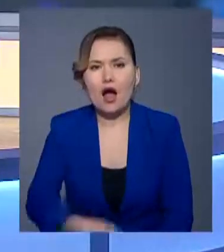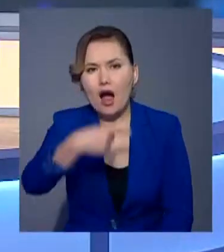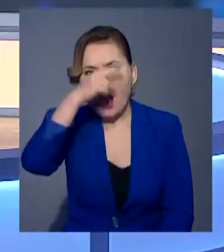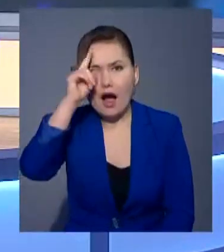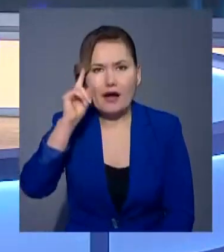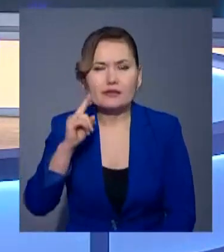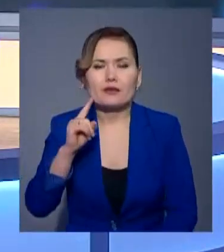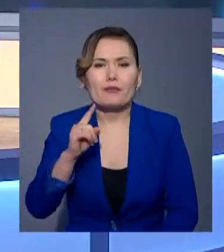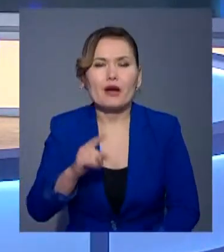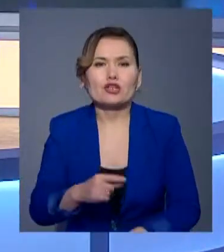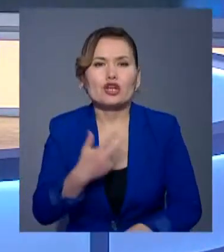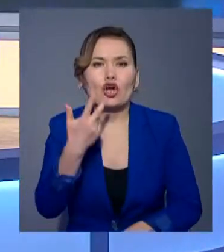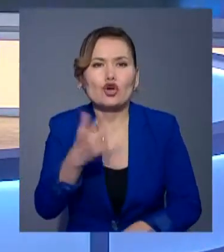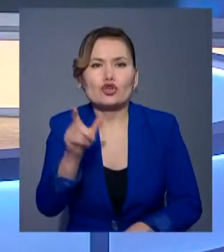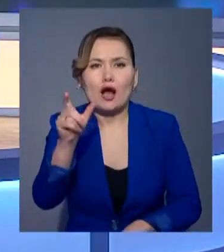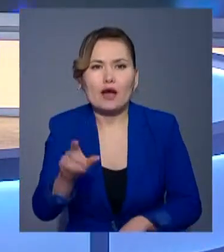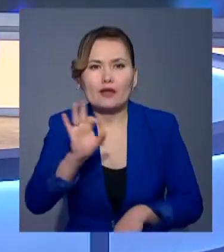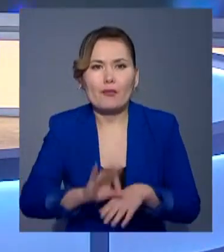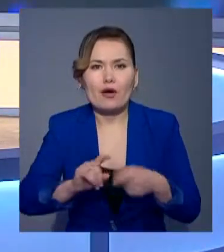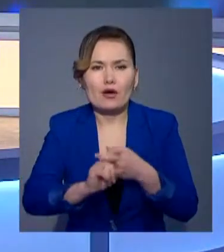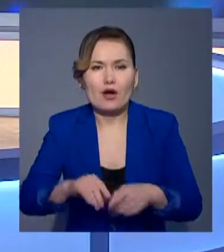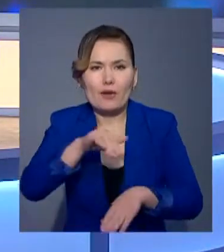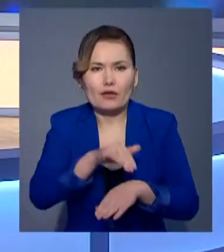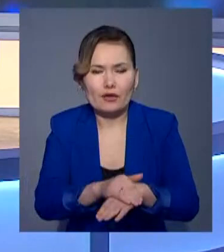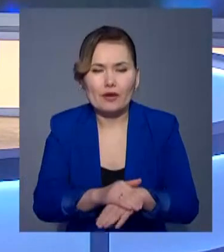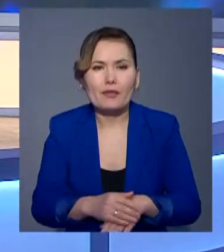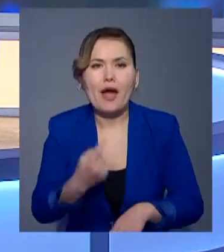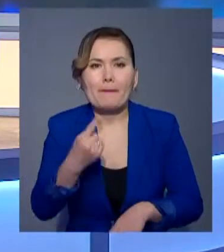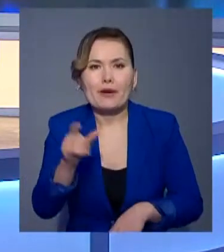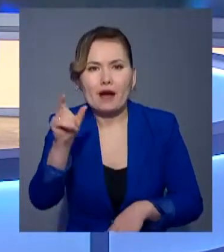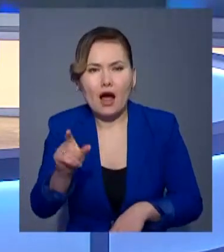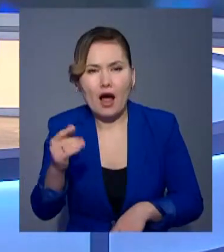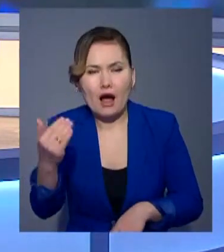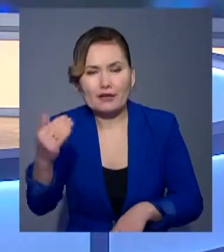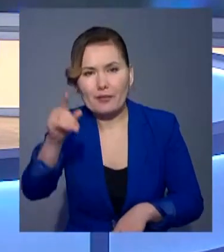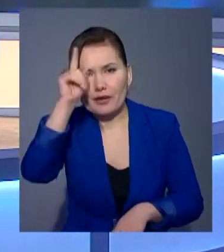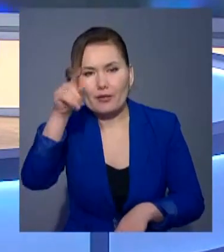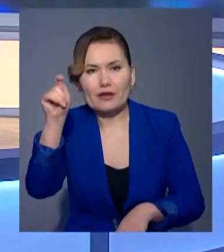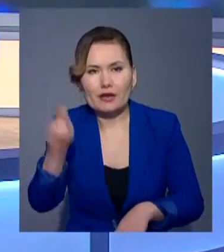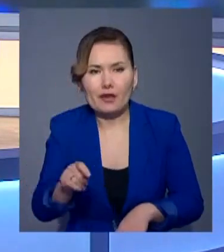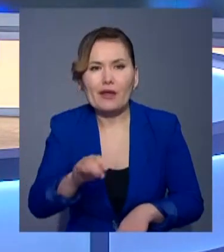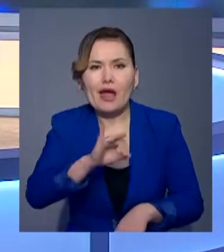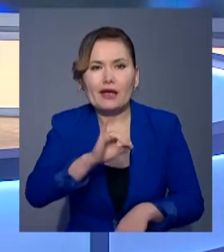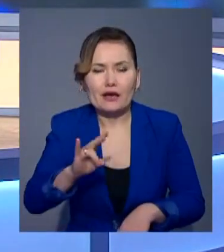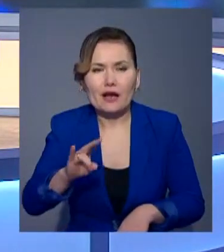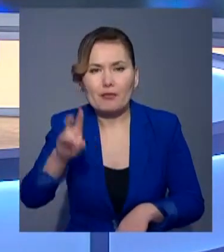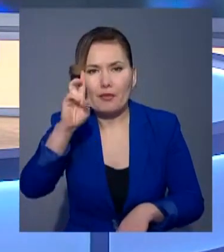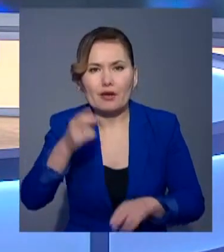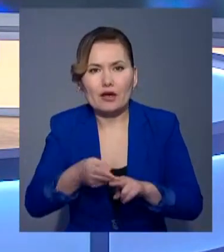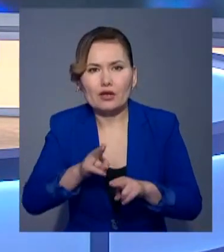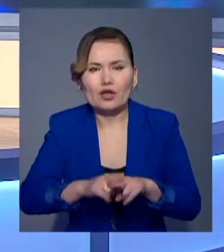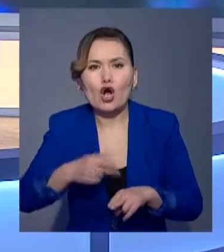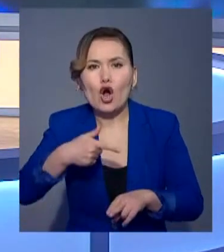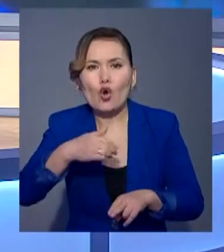Azerbaycan'da tağı 3 adam koronavirus yuqtırıp aldı. Olardın biri Germania azamatı, ikeu İrandağı indet örşip turgan